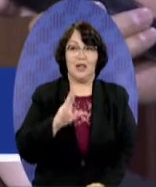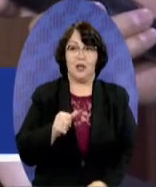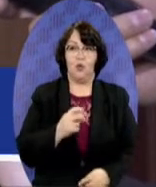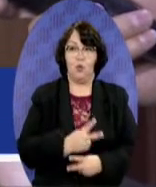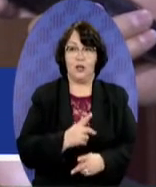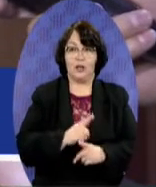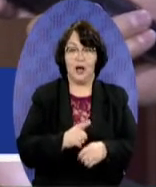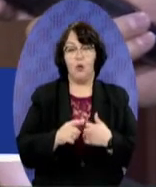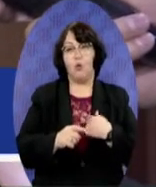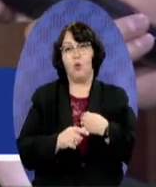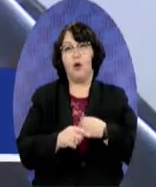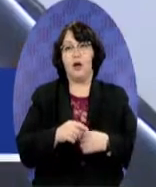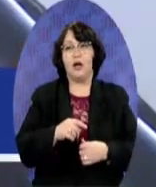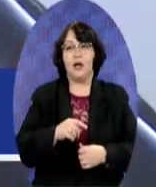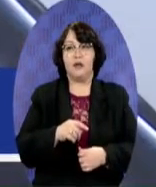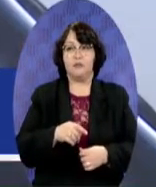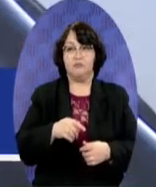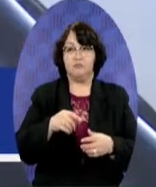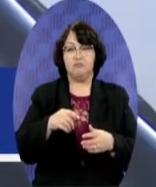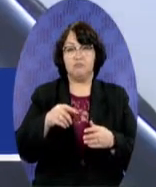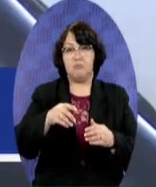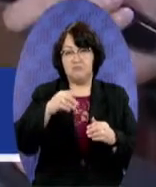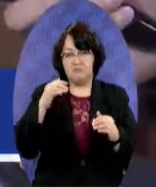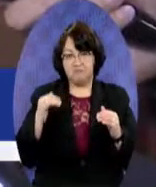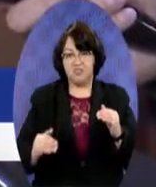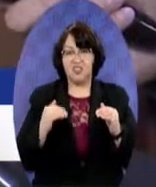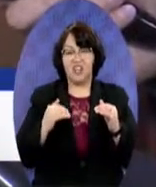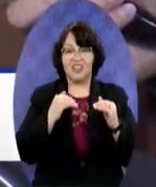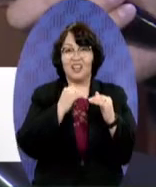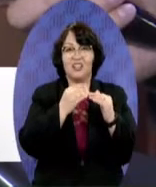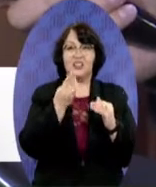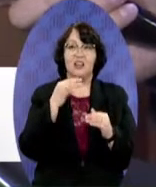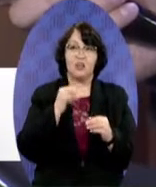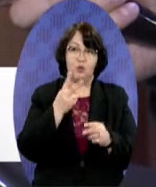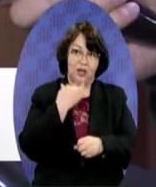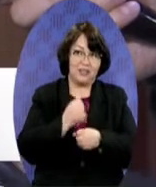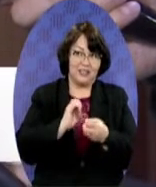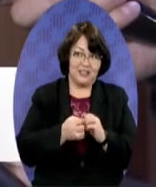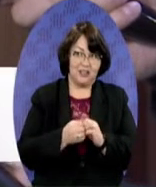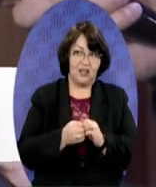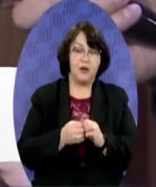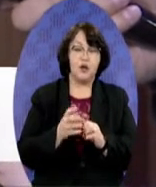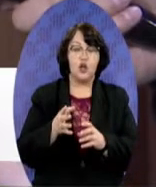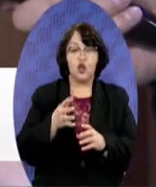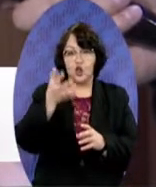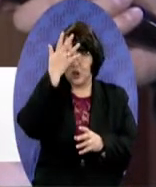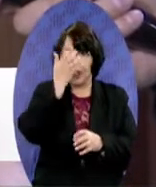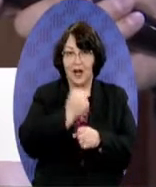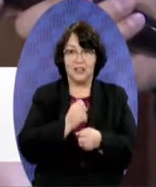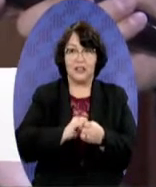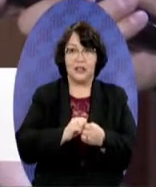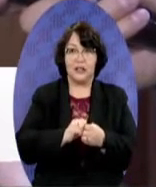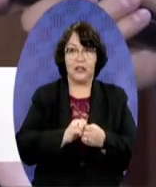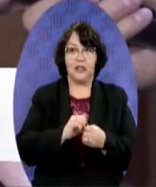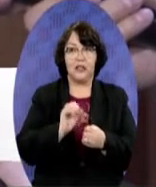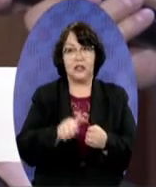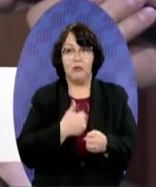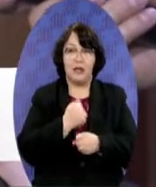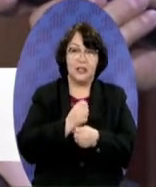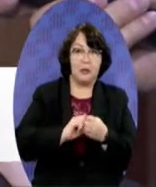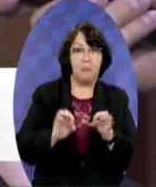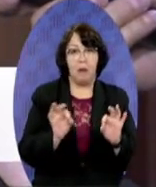тодорхой шатлан шалтсан арга хэмжээнуудыг авч ажилласан байж. Ажил хариуцлага мэрэгжлтнээс хамааралтай төрийн айлыг удаашруулсан ийм